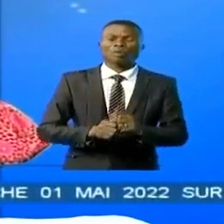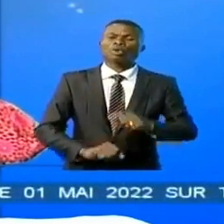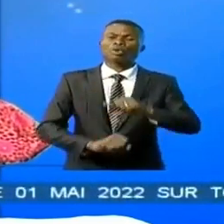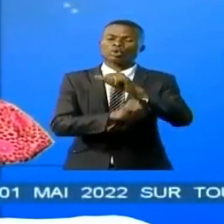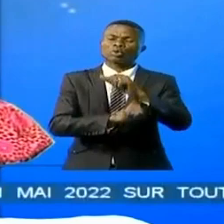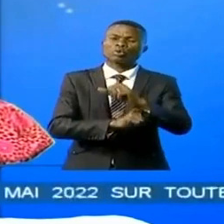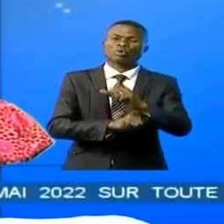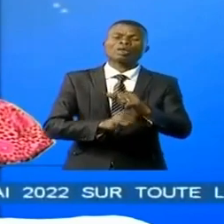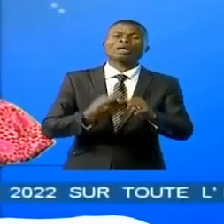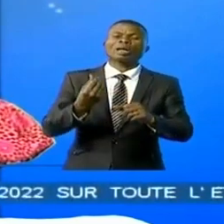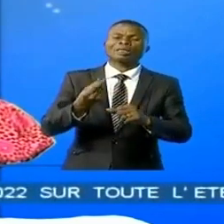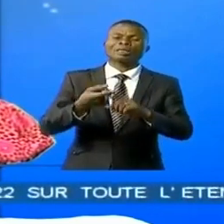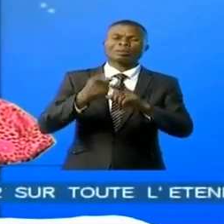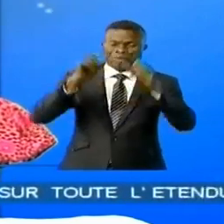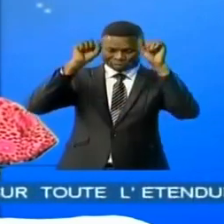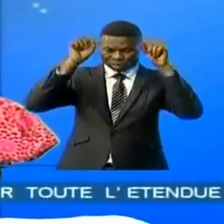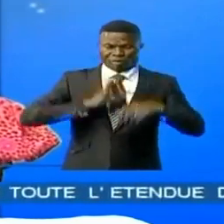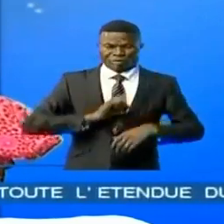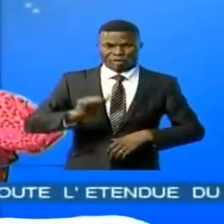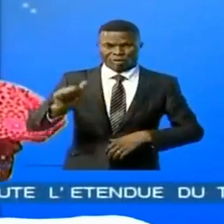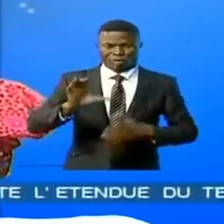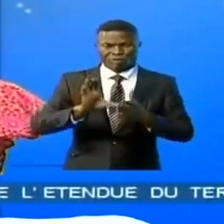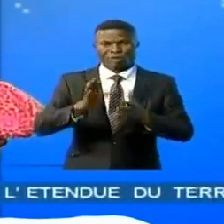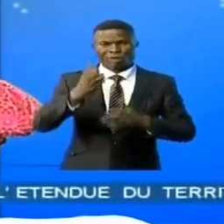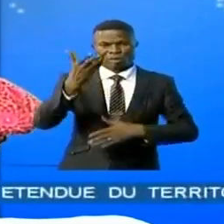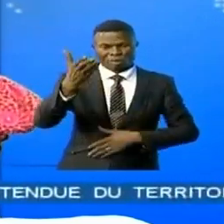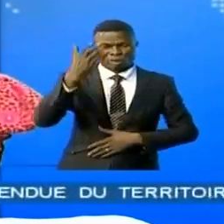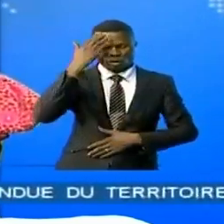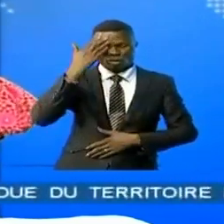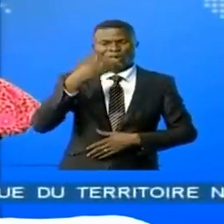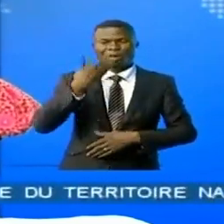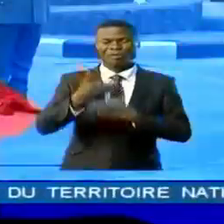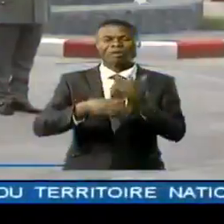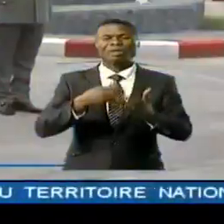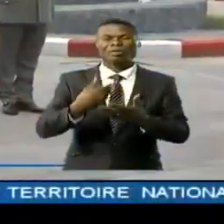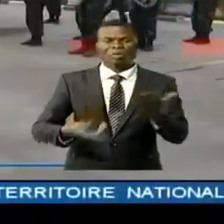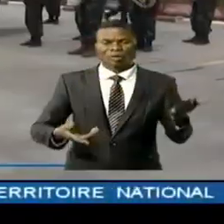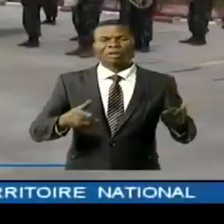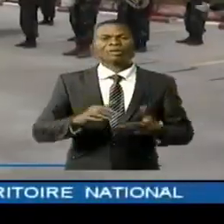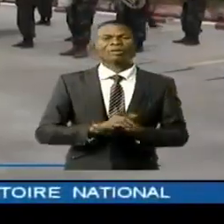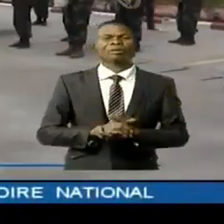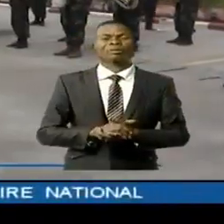félix-antoine tshisekedi tulle ont beau geoffrey brigue ou des bouts et thierry nazis